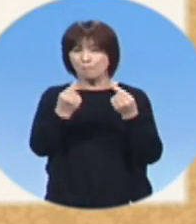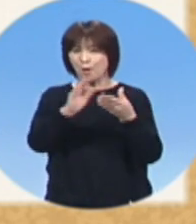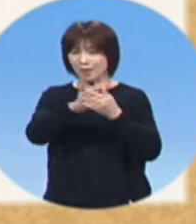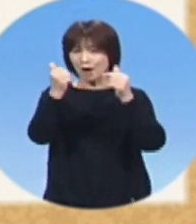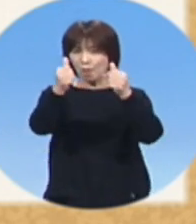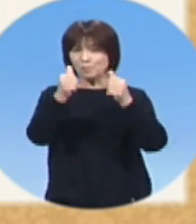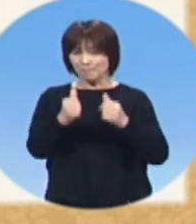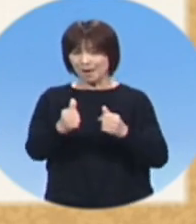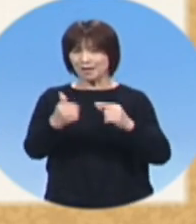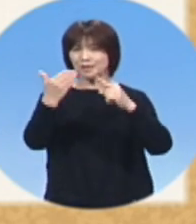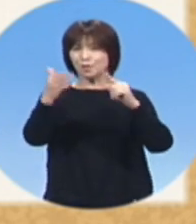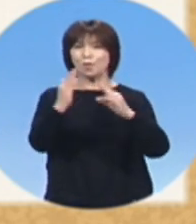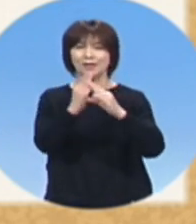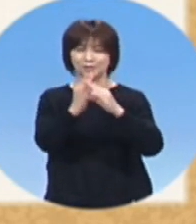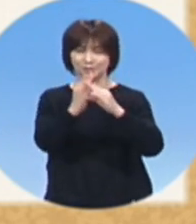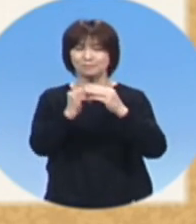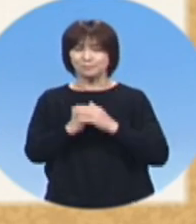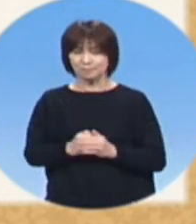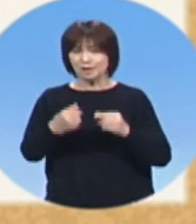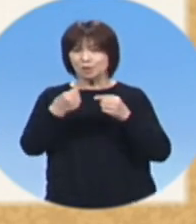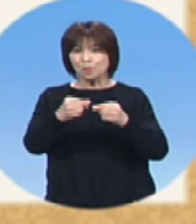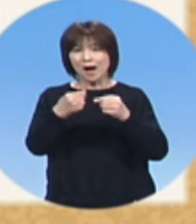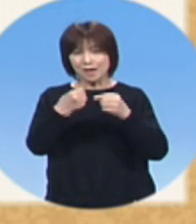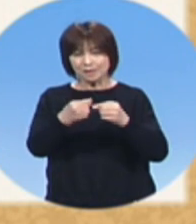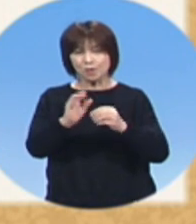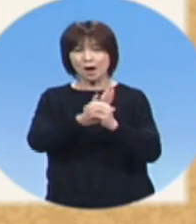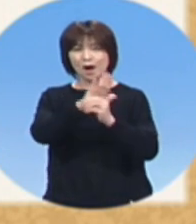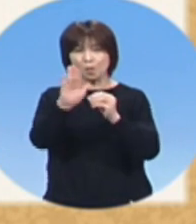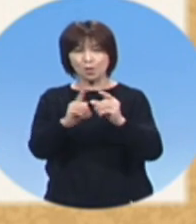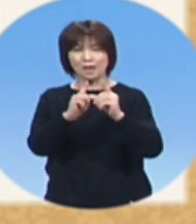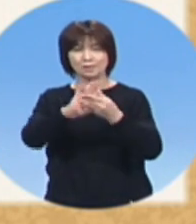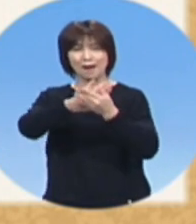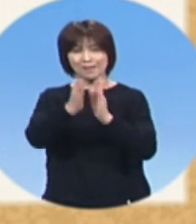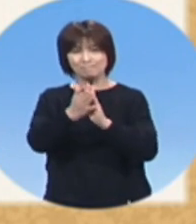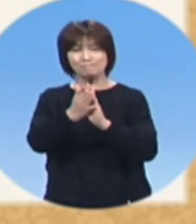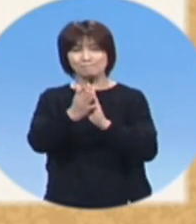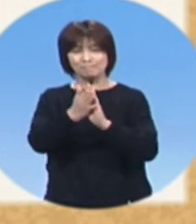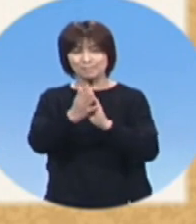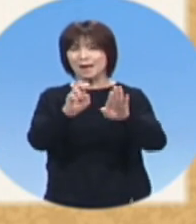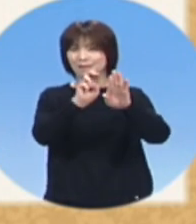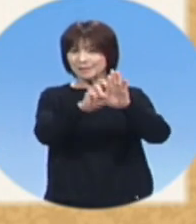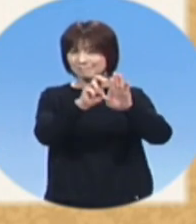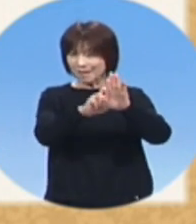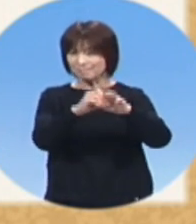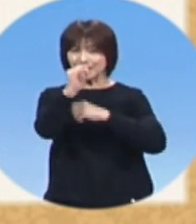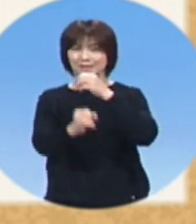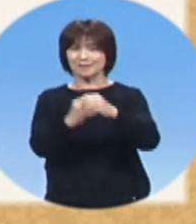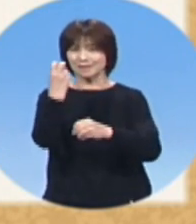ホームページで公開しています。 詳しくはコロナ千葉県診断で検索してください